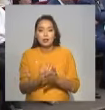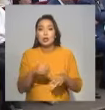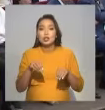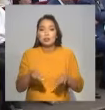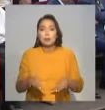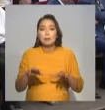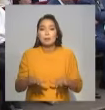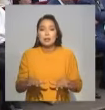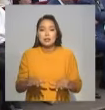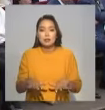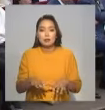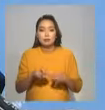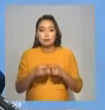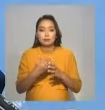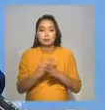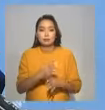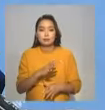на месте.